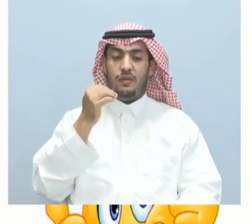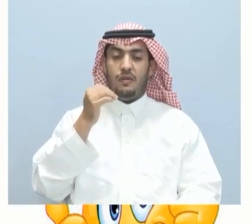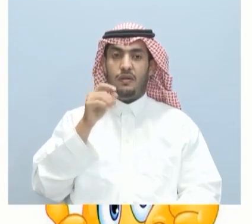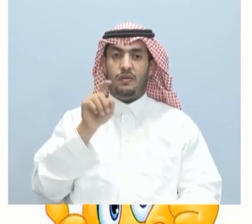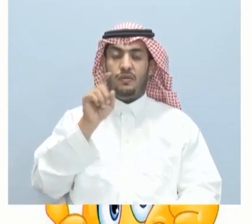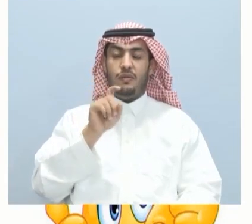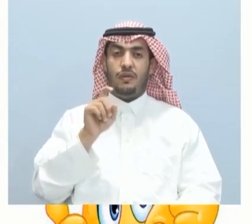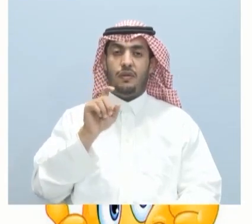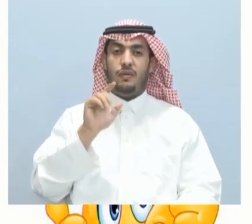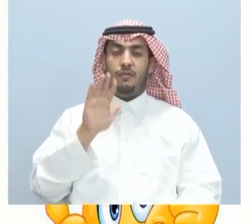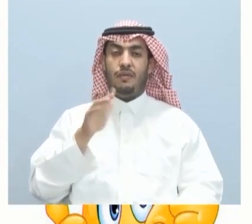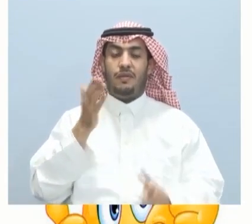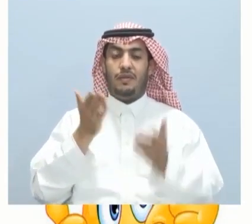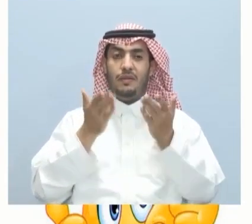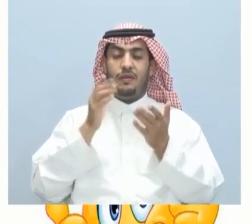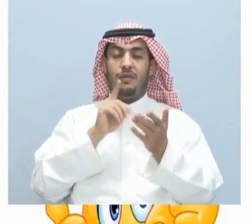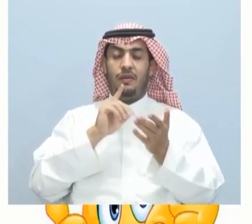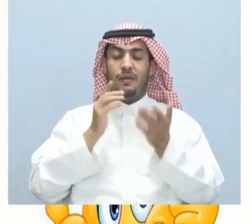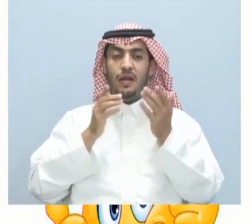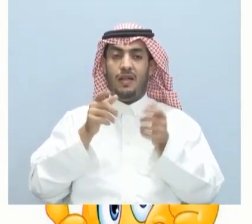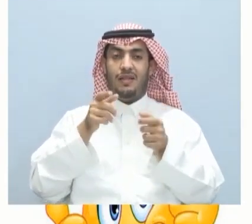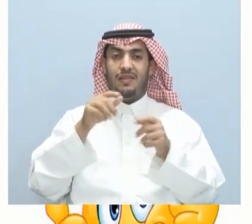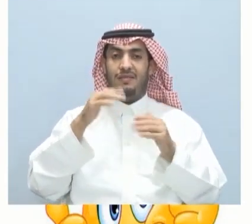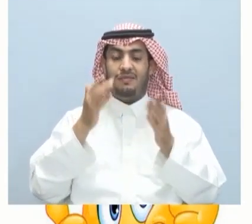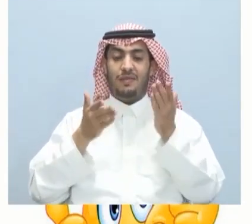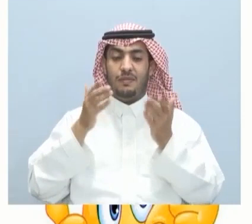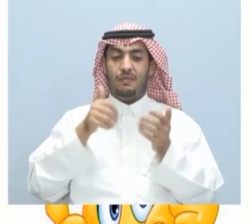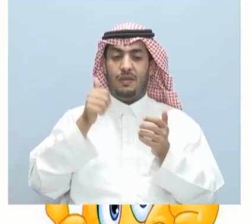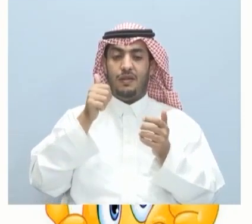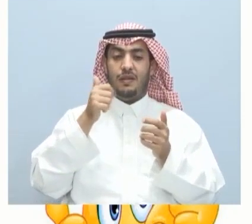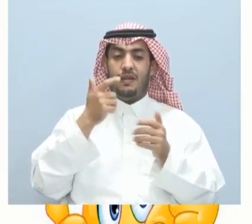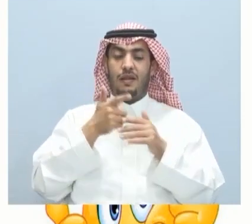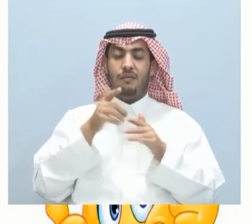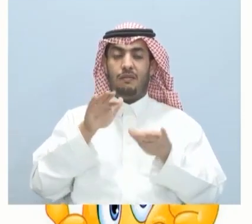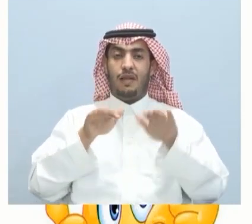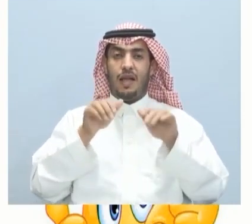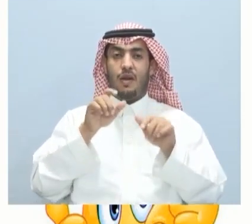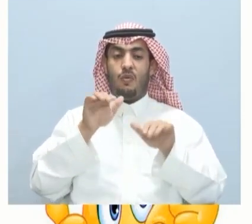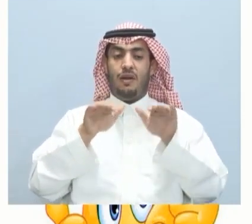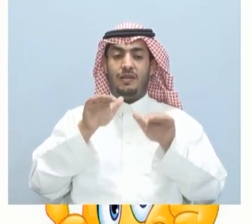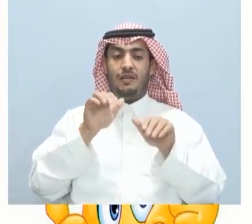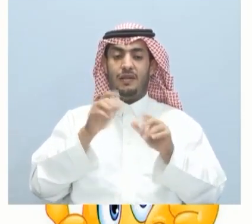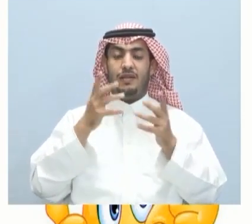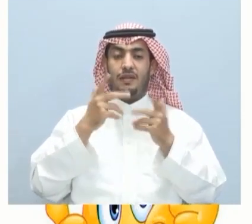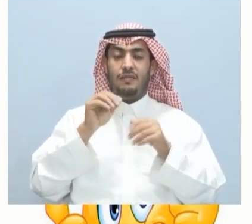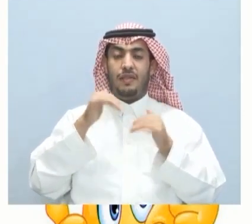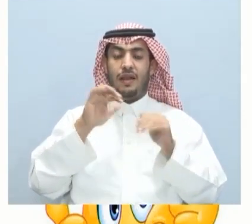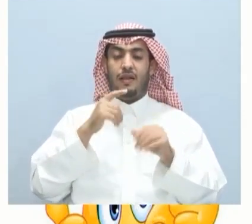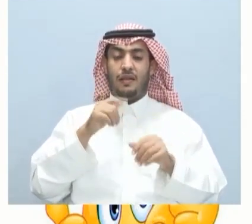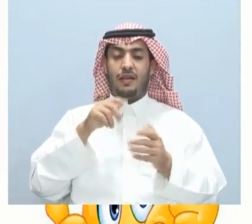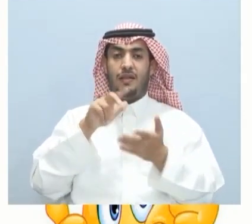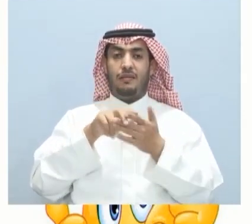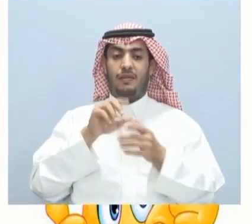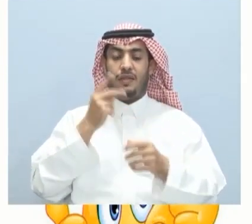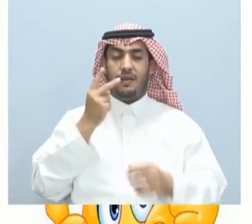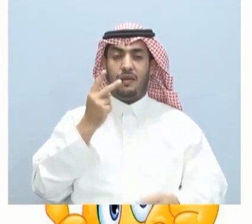السؤال متى تتزن متى تتزن هذه الارجوحه وكيف يمكن ان ادرس اتزانها حسابيا عن طريق ماذا تطبيق